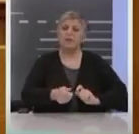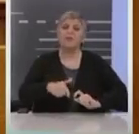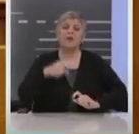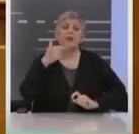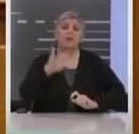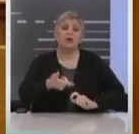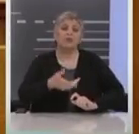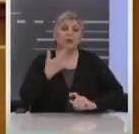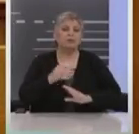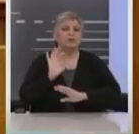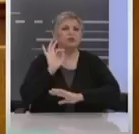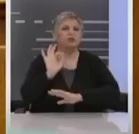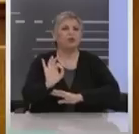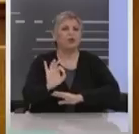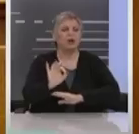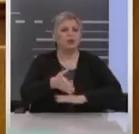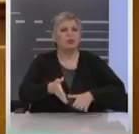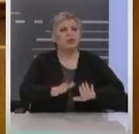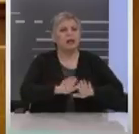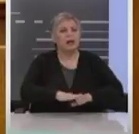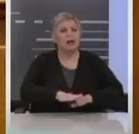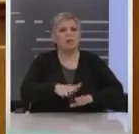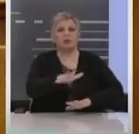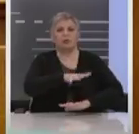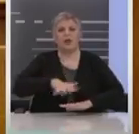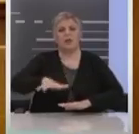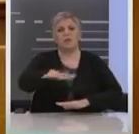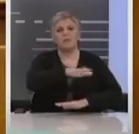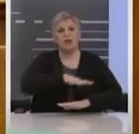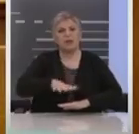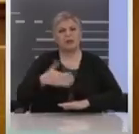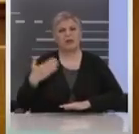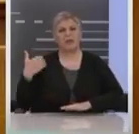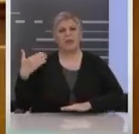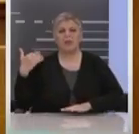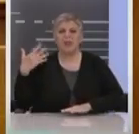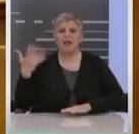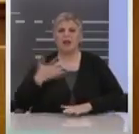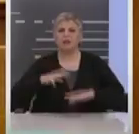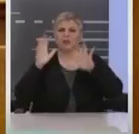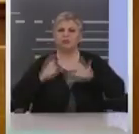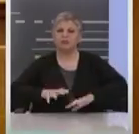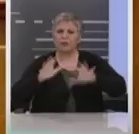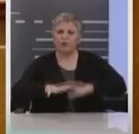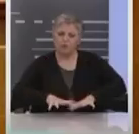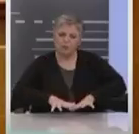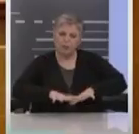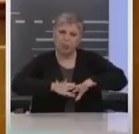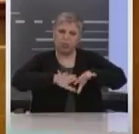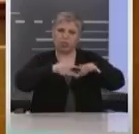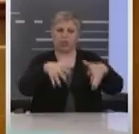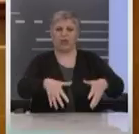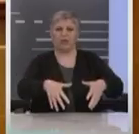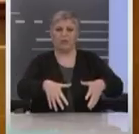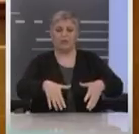καλύψουν και όλες τις περιοχές που πρόσφατα επλήγησαν από πλημμυρικά φαινόμενα, πέρα λοιπόν αυτών